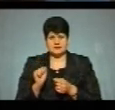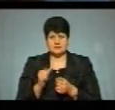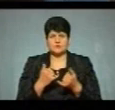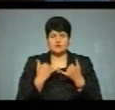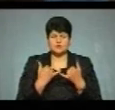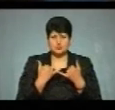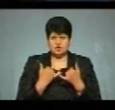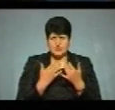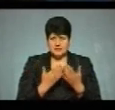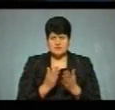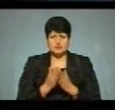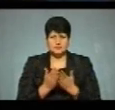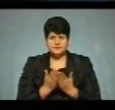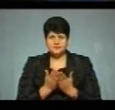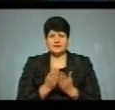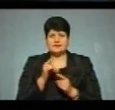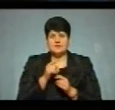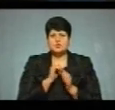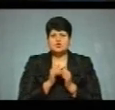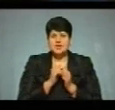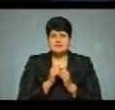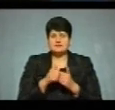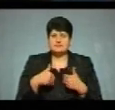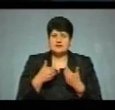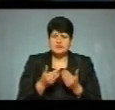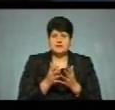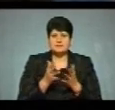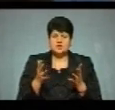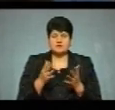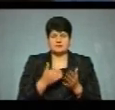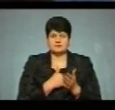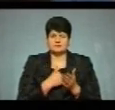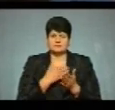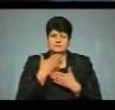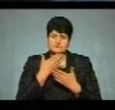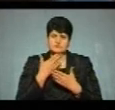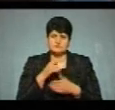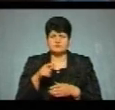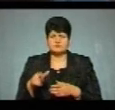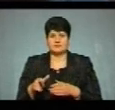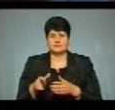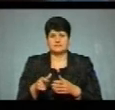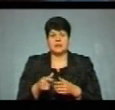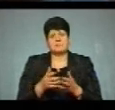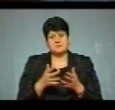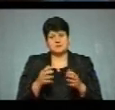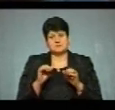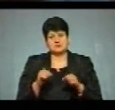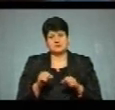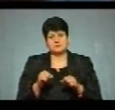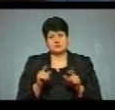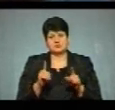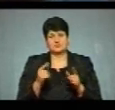Сучасні, оскільки за ними частіше звертаються, на них більший попит, тобто більша вірогідність, що в нас